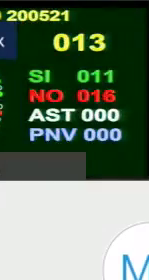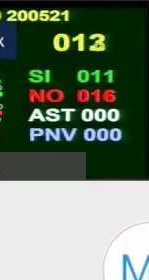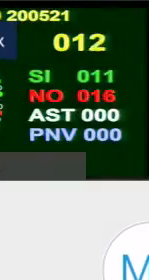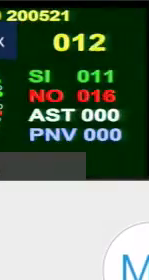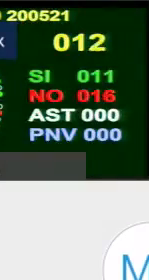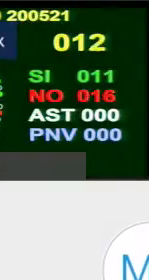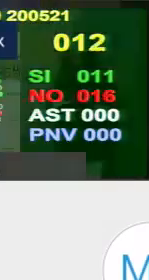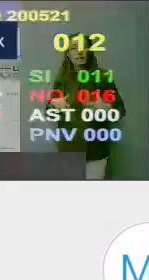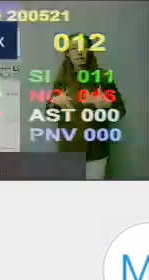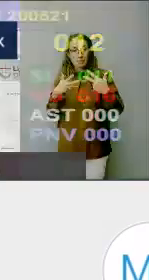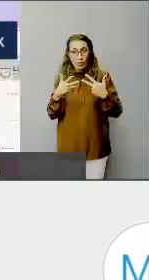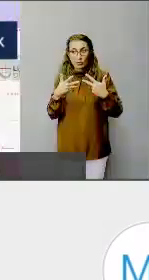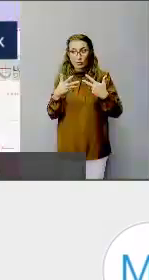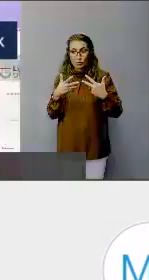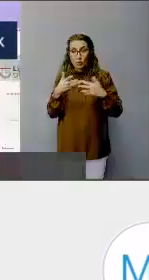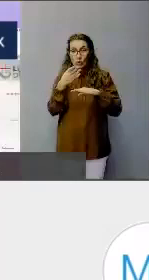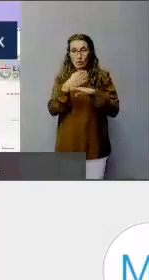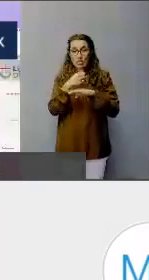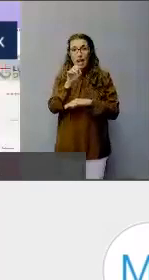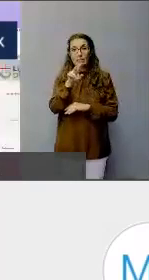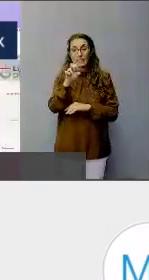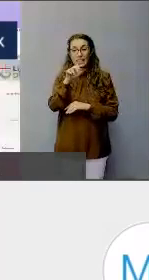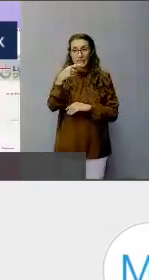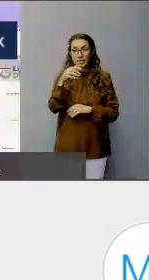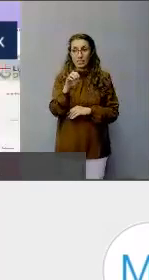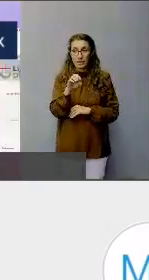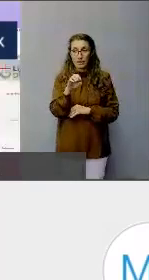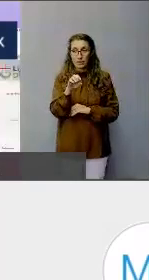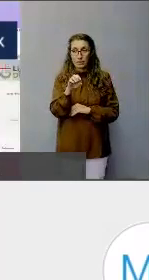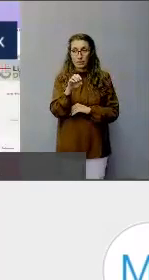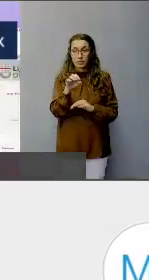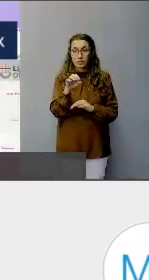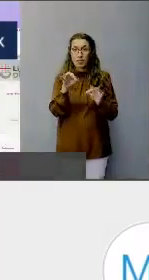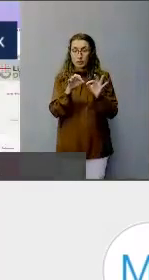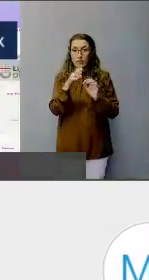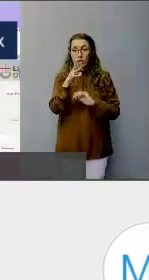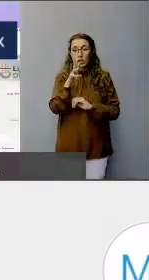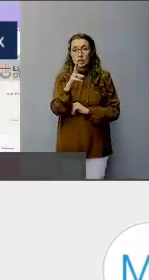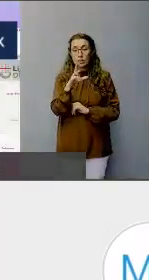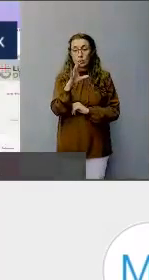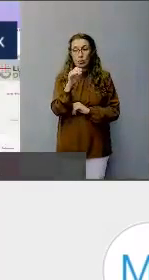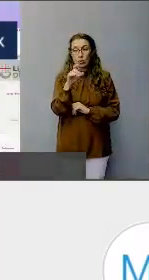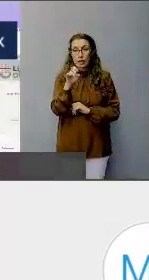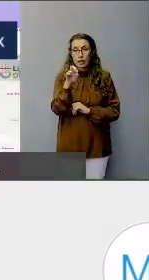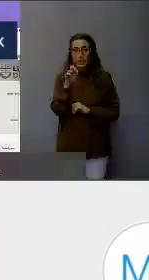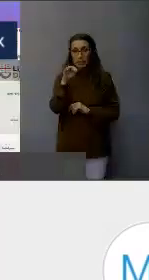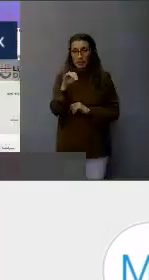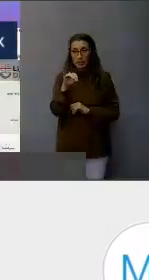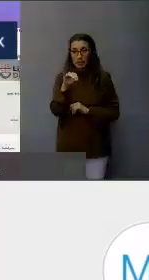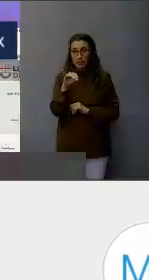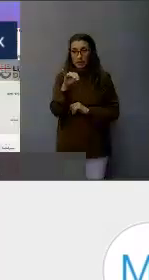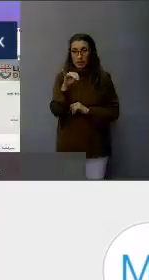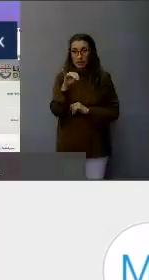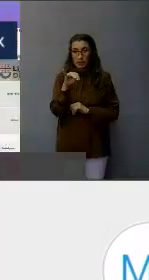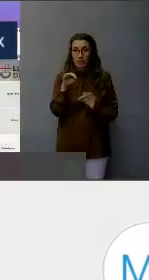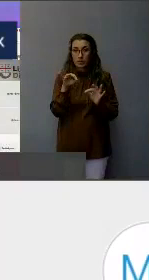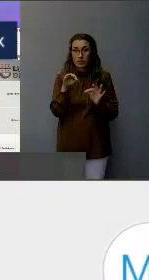da remoto su 204 consigliera vedente correvo le consigliera bruccoleri